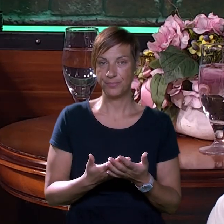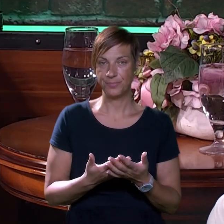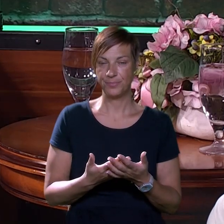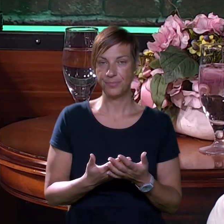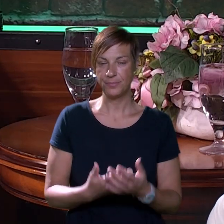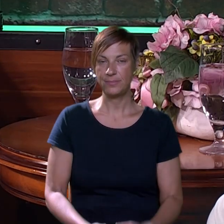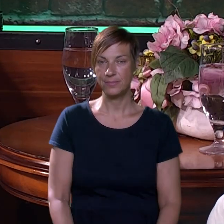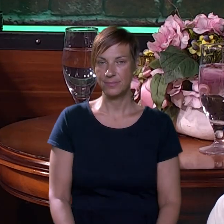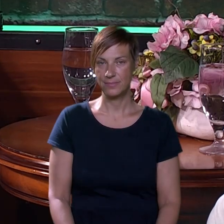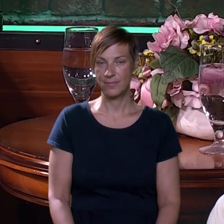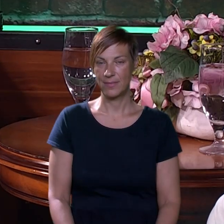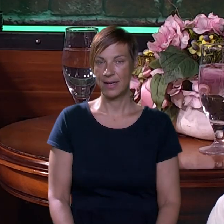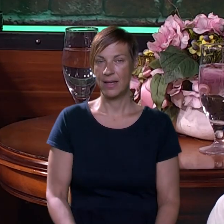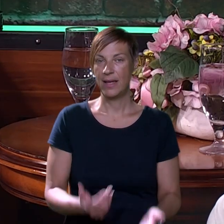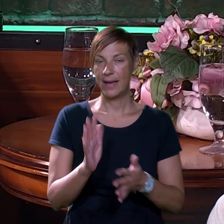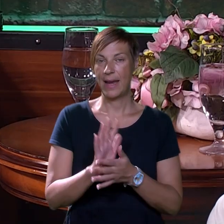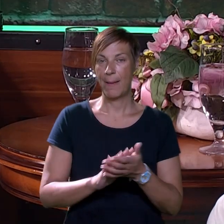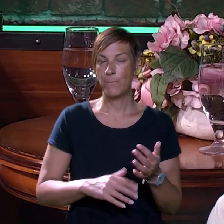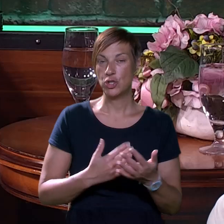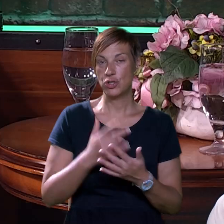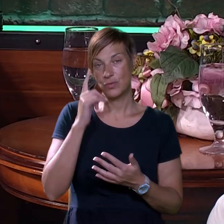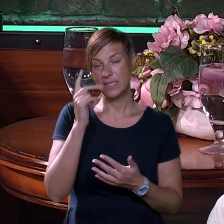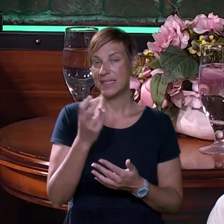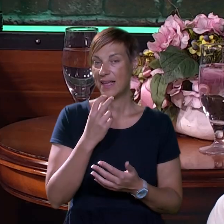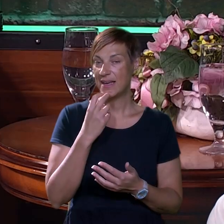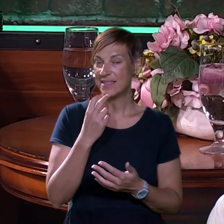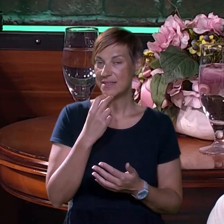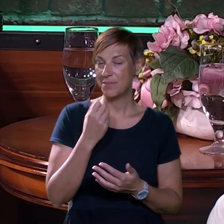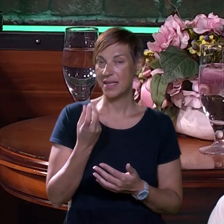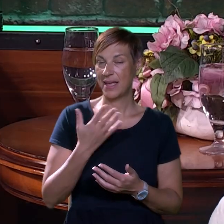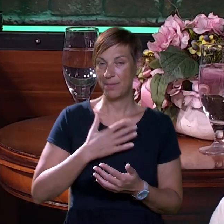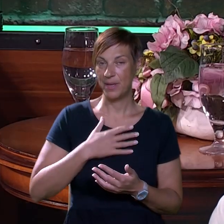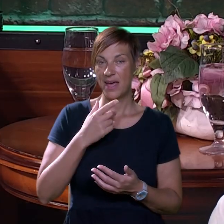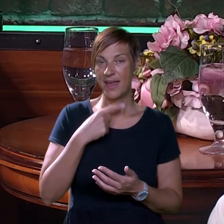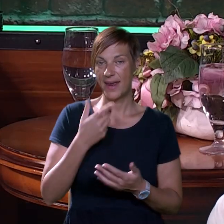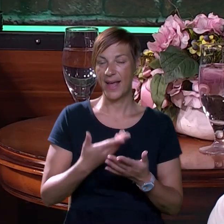i u početku su se čak neki znali smijati kad bi ja rekla